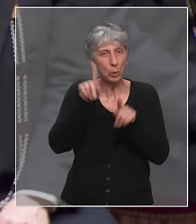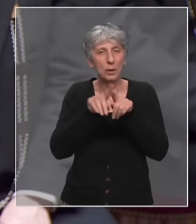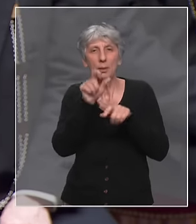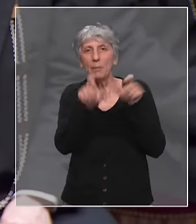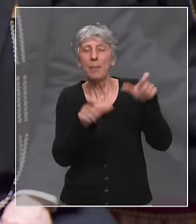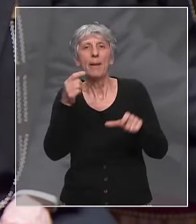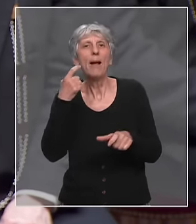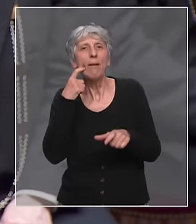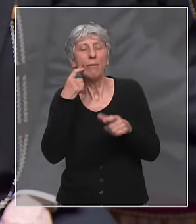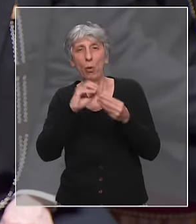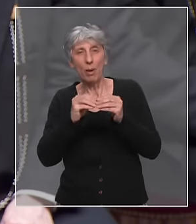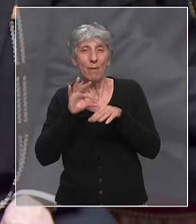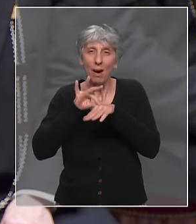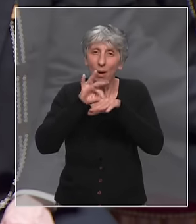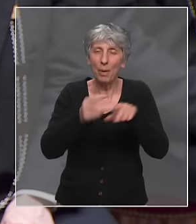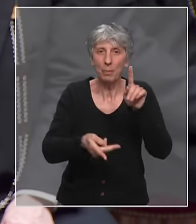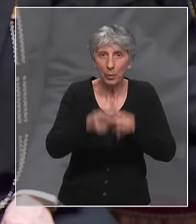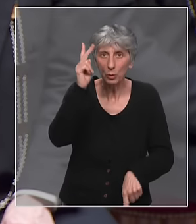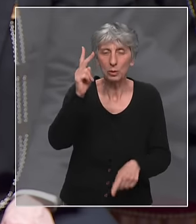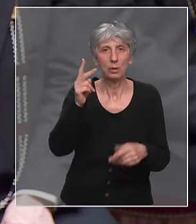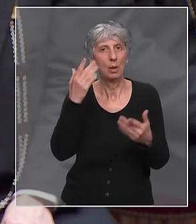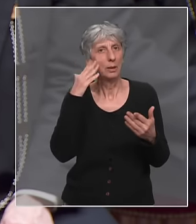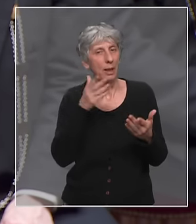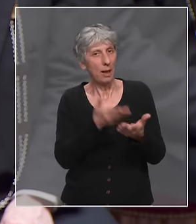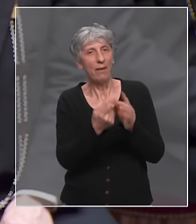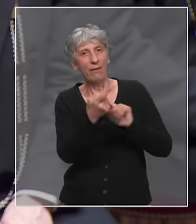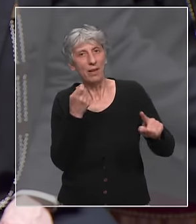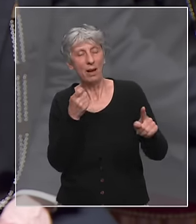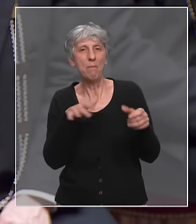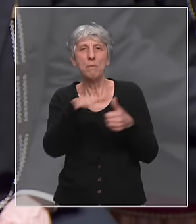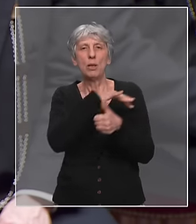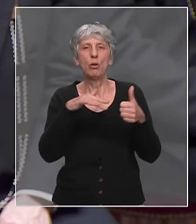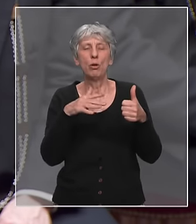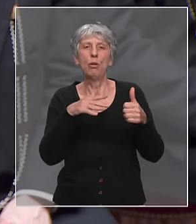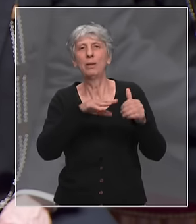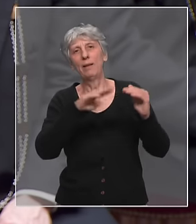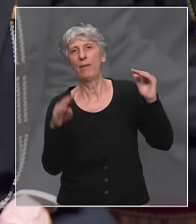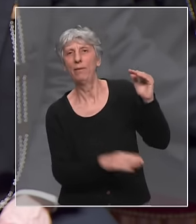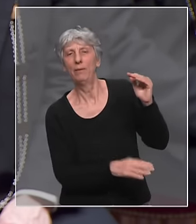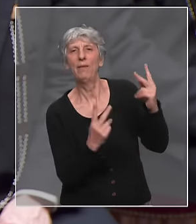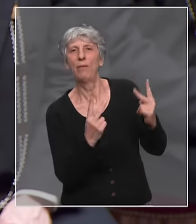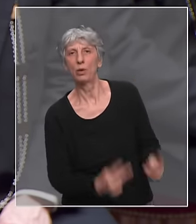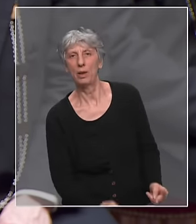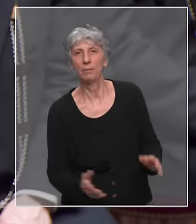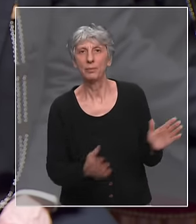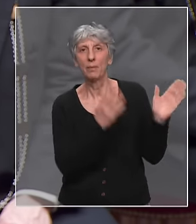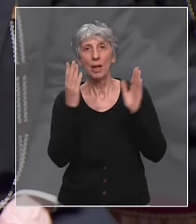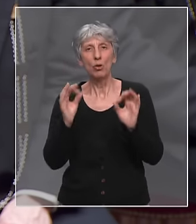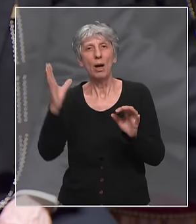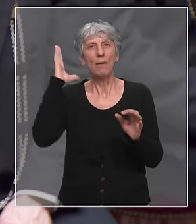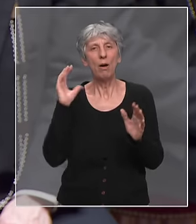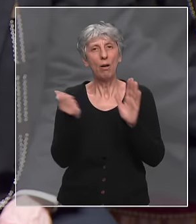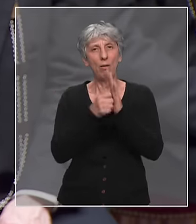qui sont les plus en difficulté. Et on le sait, c'est souvent ceux qui viennent des milieux les plus défavorisés. J'ai annoncé à l'époque où j'étais ministre de l'Éducation